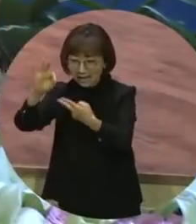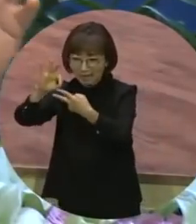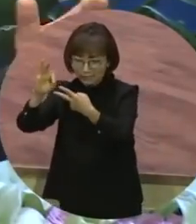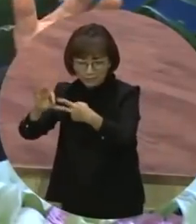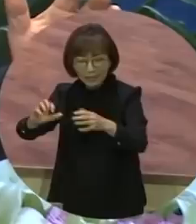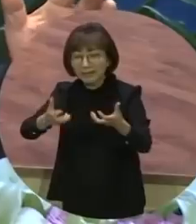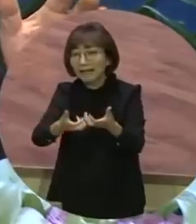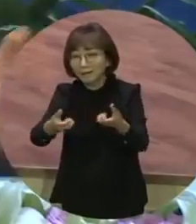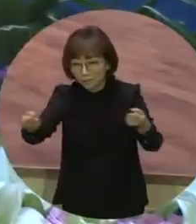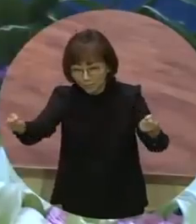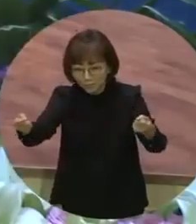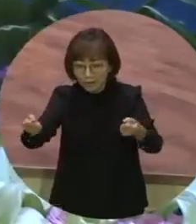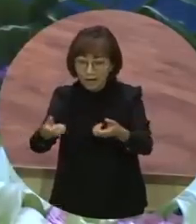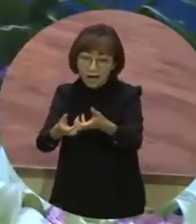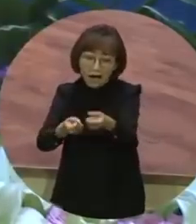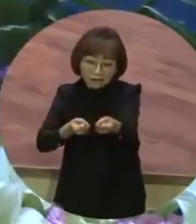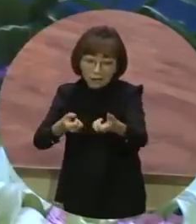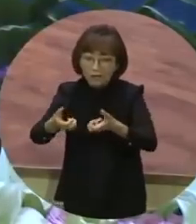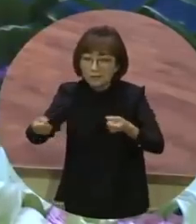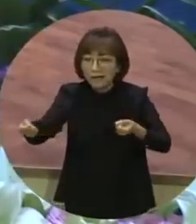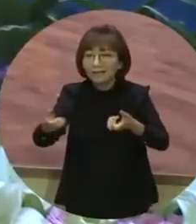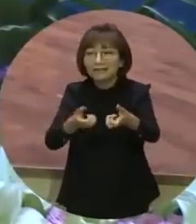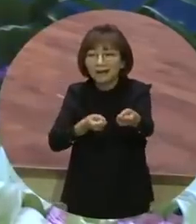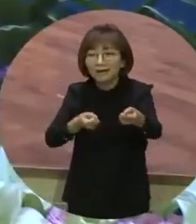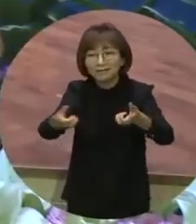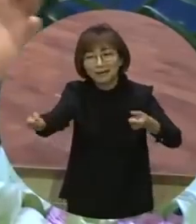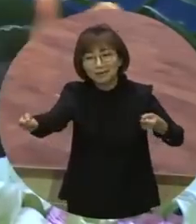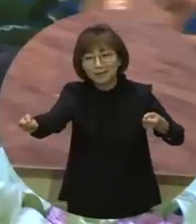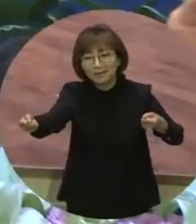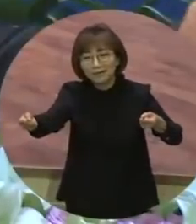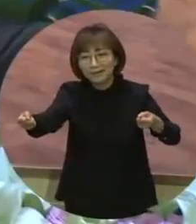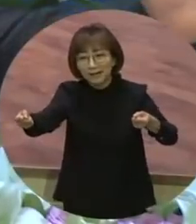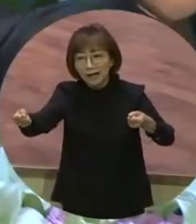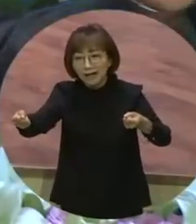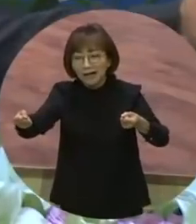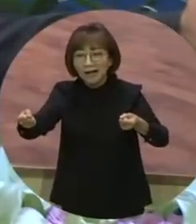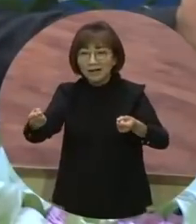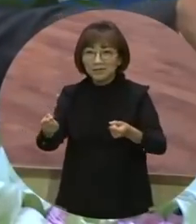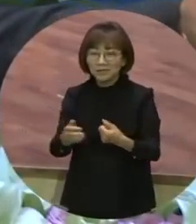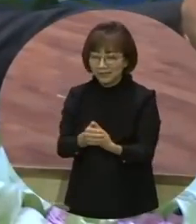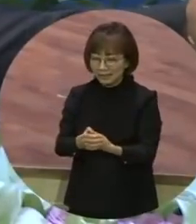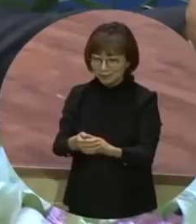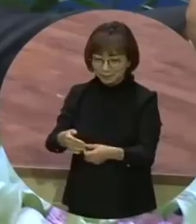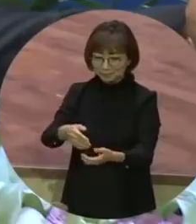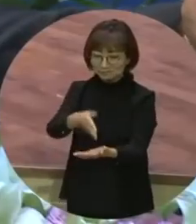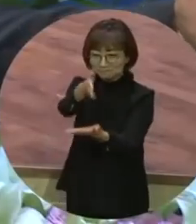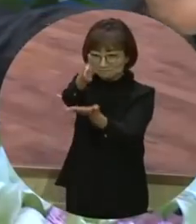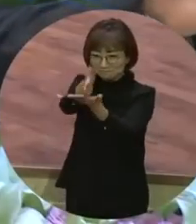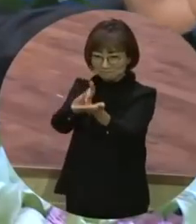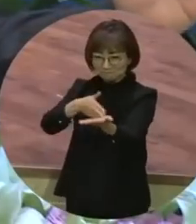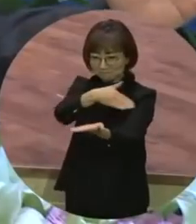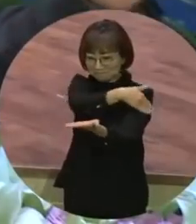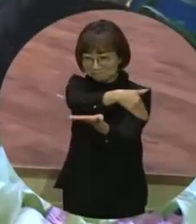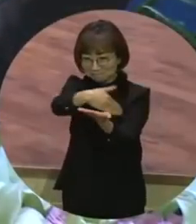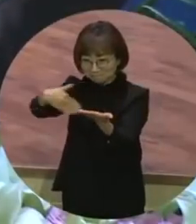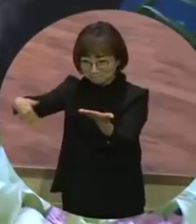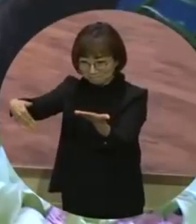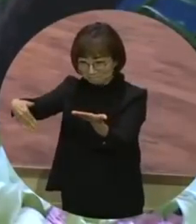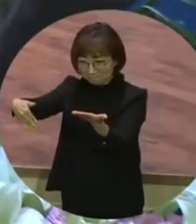있죠. 뭐 그렇게 전부 교구, 로마 교구, 교구를 딱 네 개로 나눴어요.